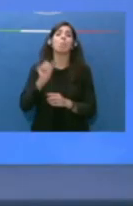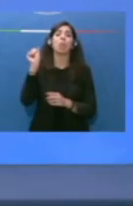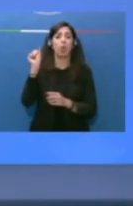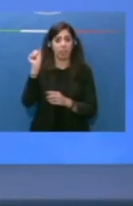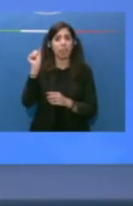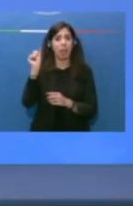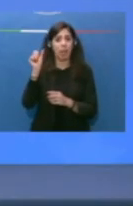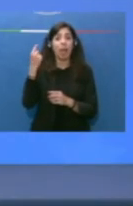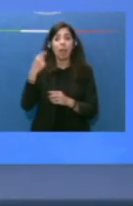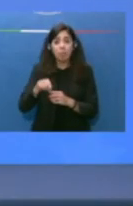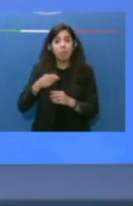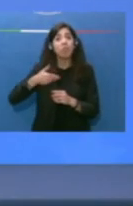problema era affrontato in passato